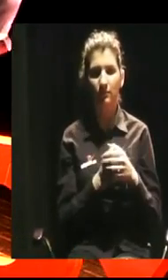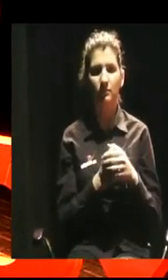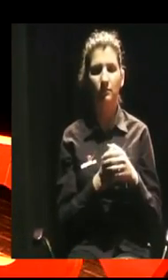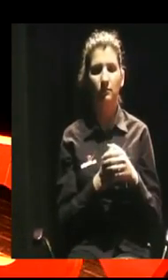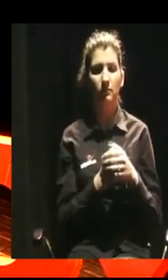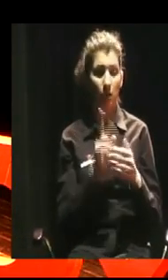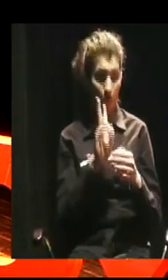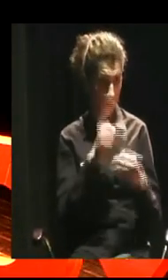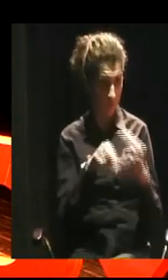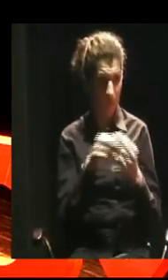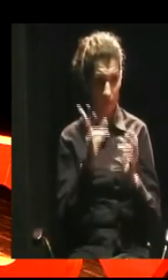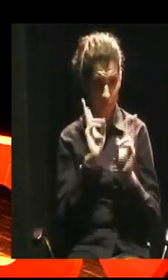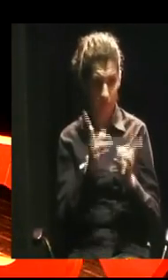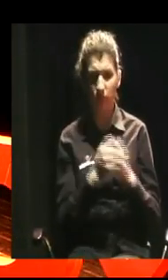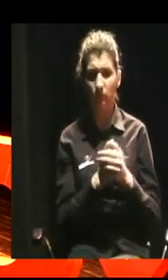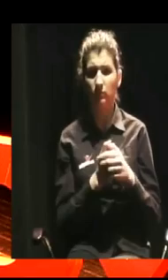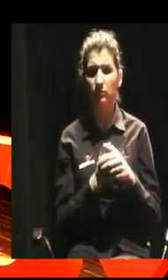Ktoś ma jakąś odpowiedź?